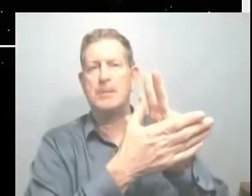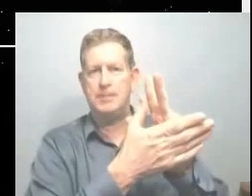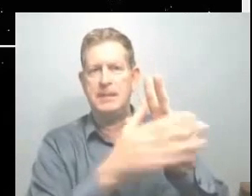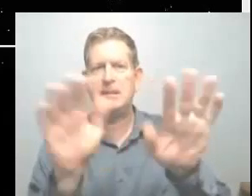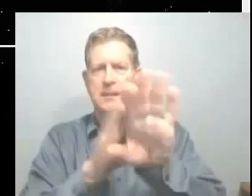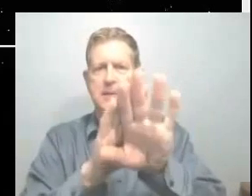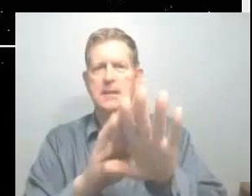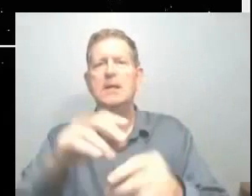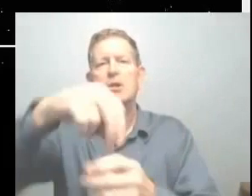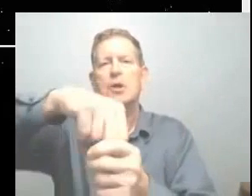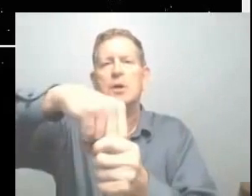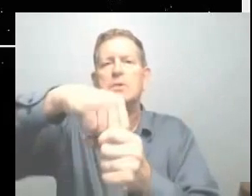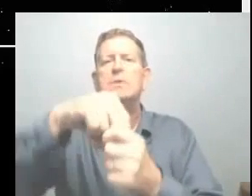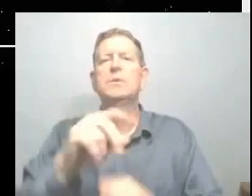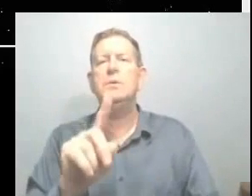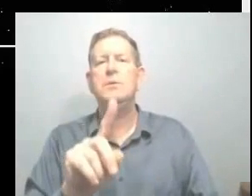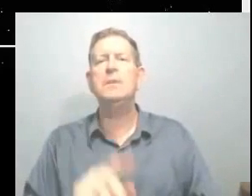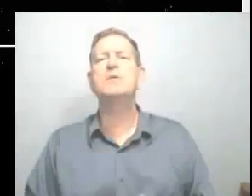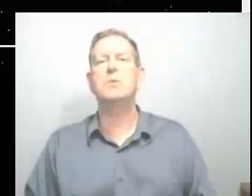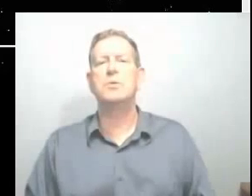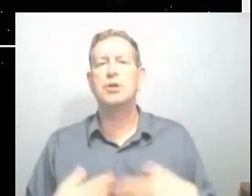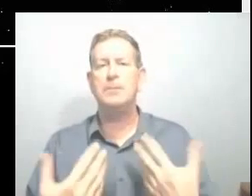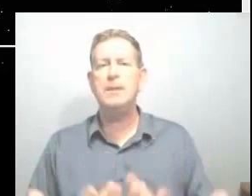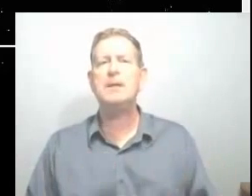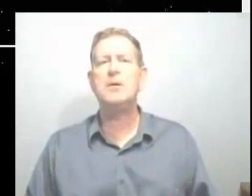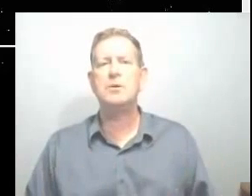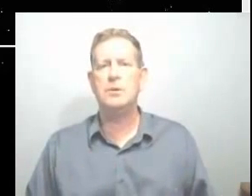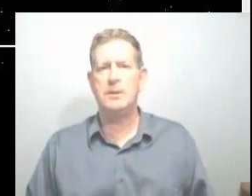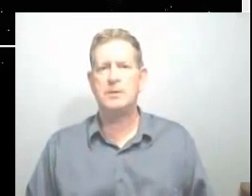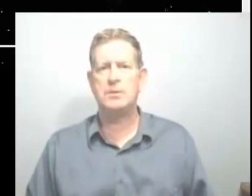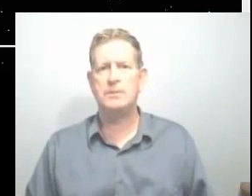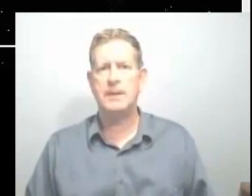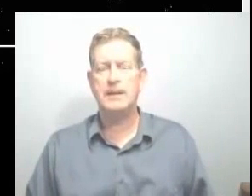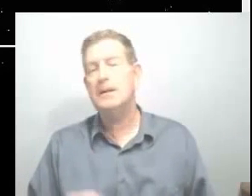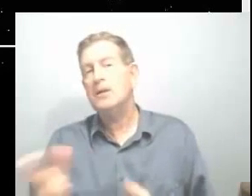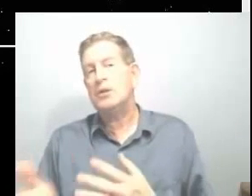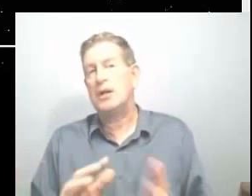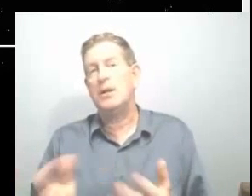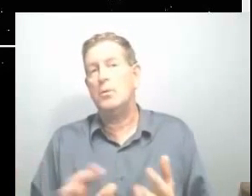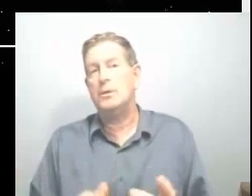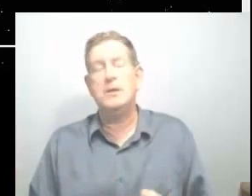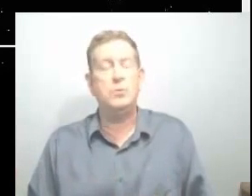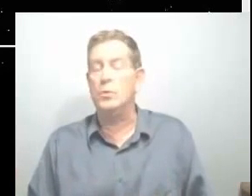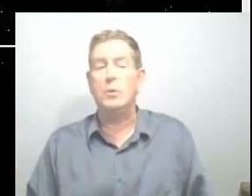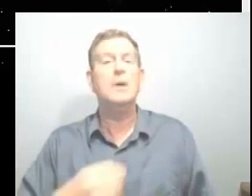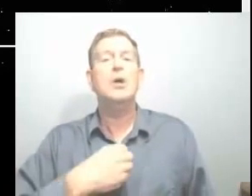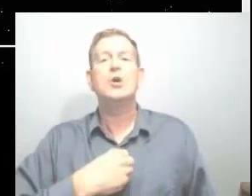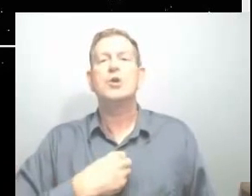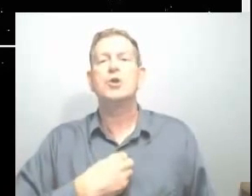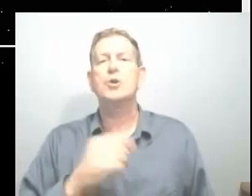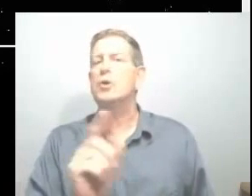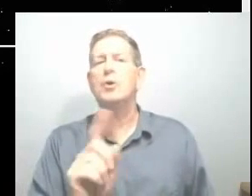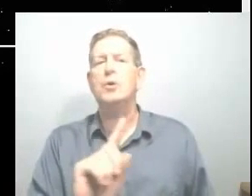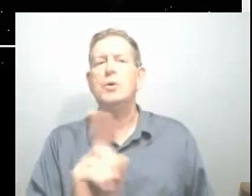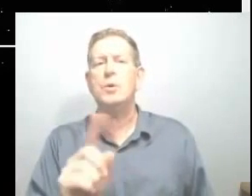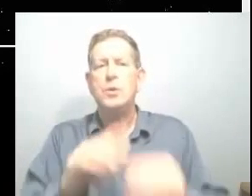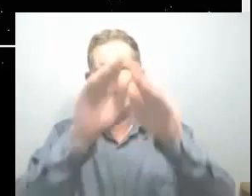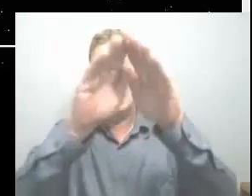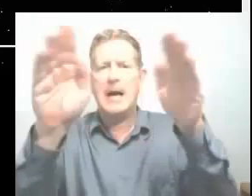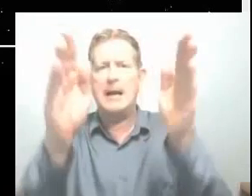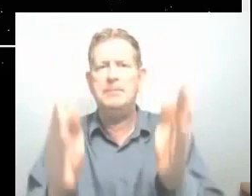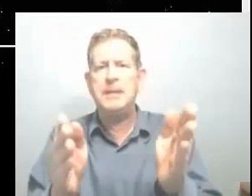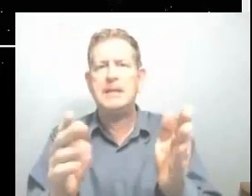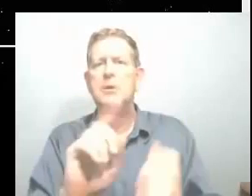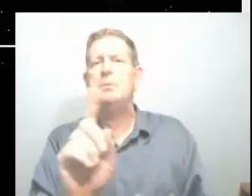j'habite dans une maison. J'habite dans une maison. Hein? Certains ont dit non, je